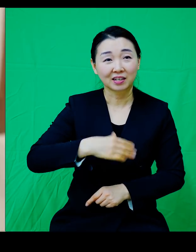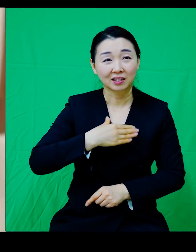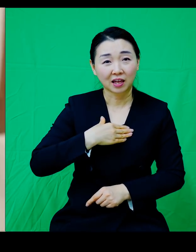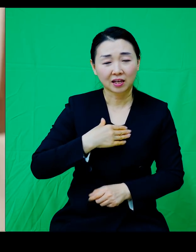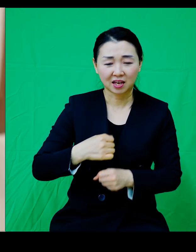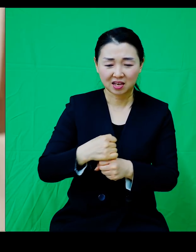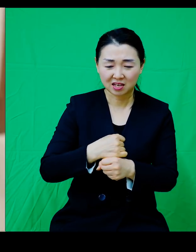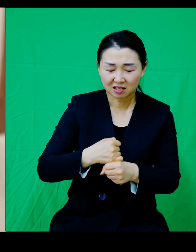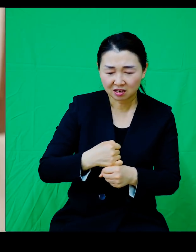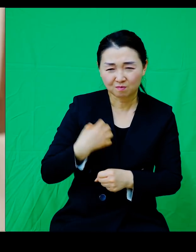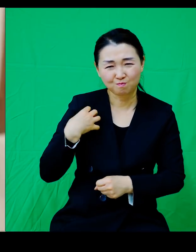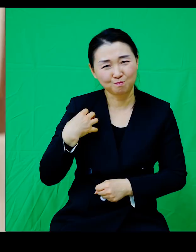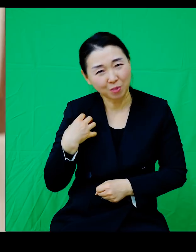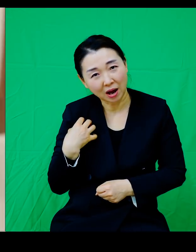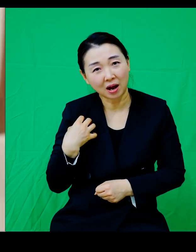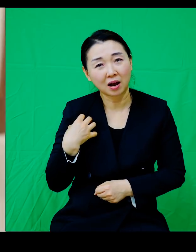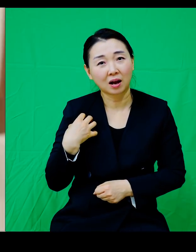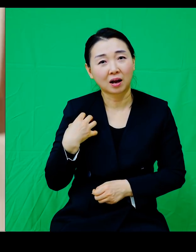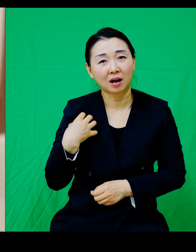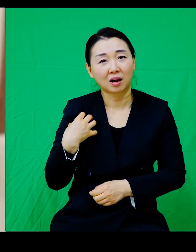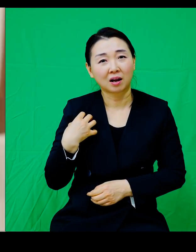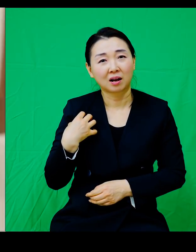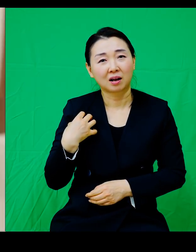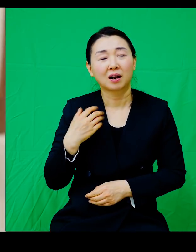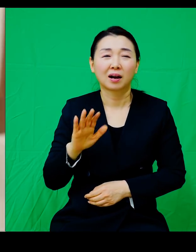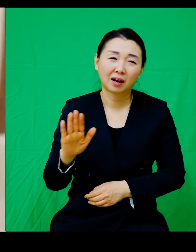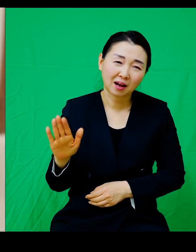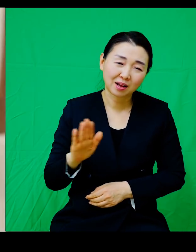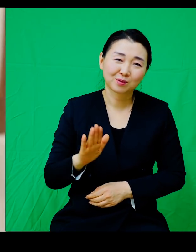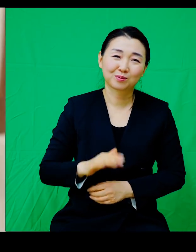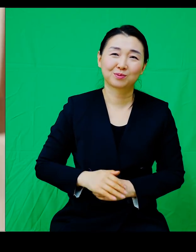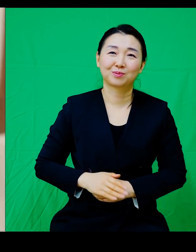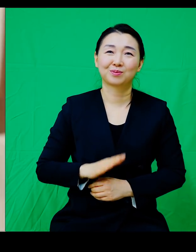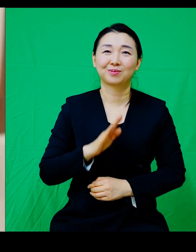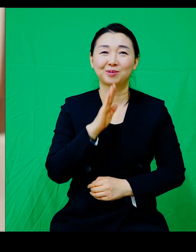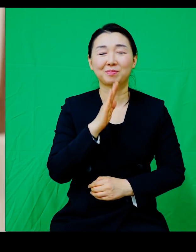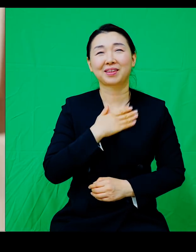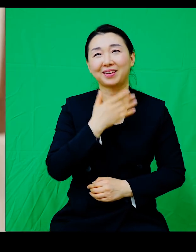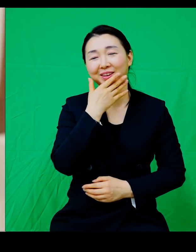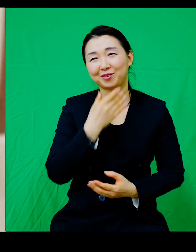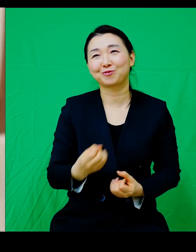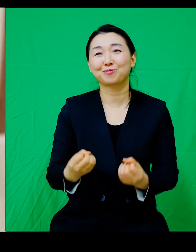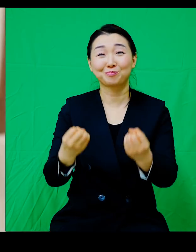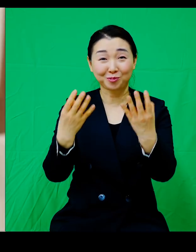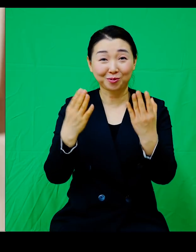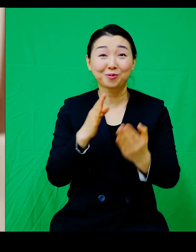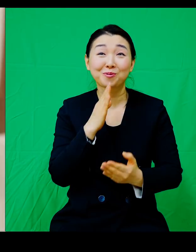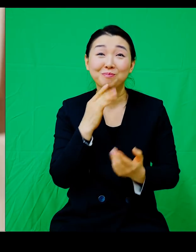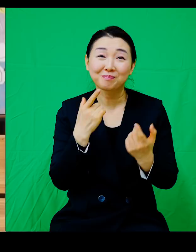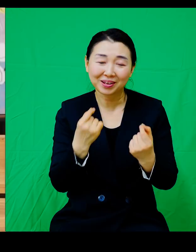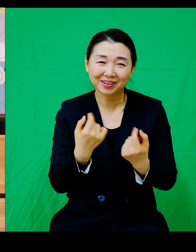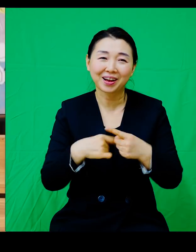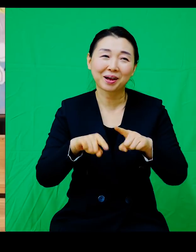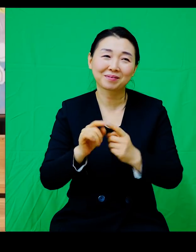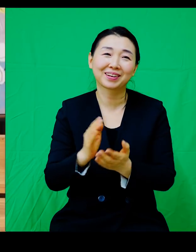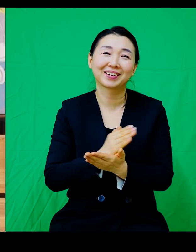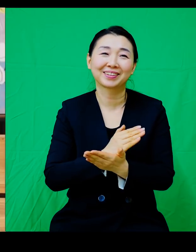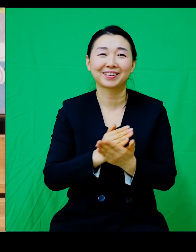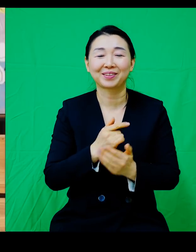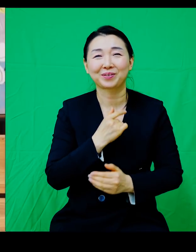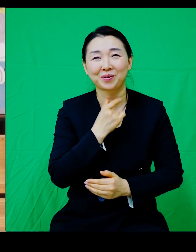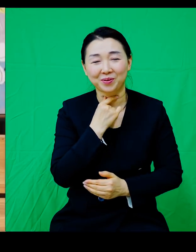내게 짐이나 그런 다른 것이 아니라 정말 나에게 축복이었다는 것을